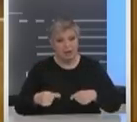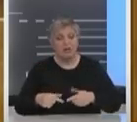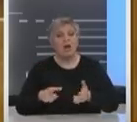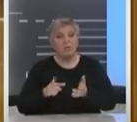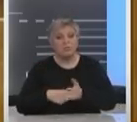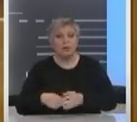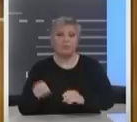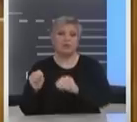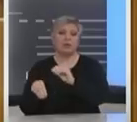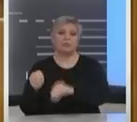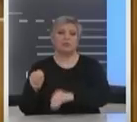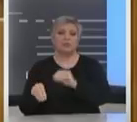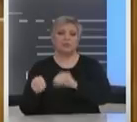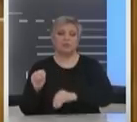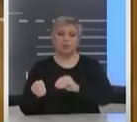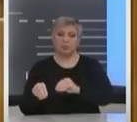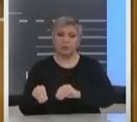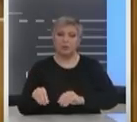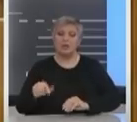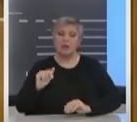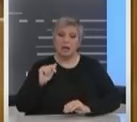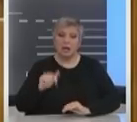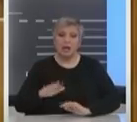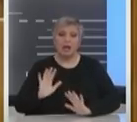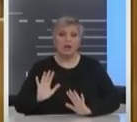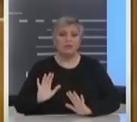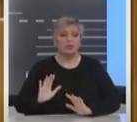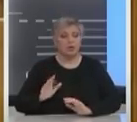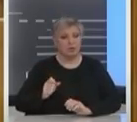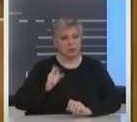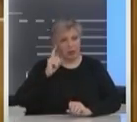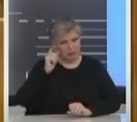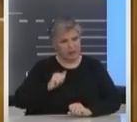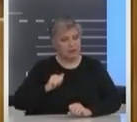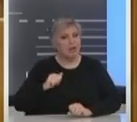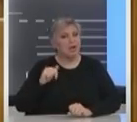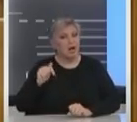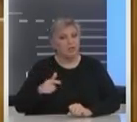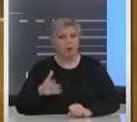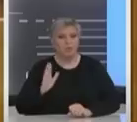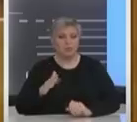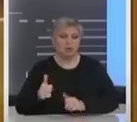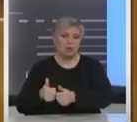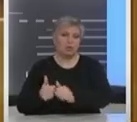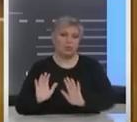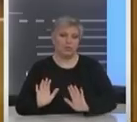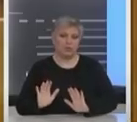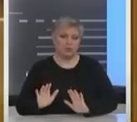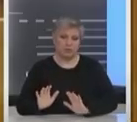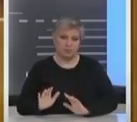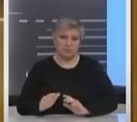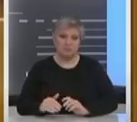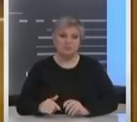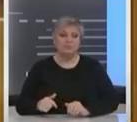μια τέτοια περίπτωση, το δικαίωμα στην απεργία θα ήταν εξαιρετικά, μα εξαιρετικά δύσκολο να ασκηθεί. Αυτό όμως είναι